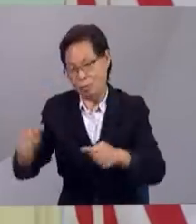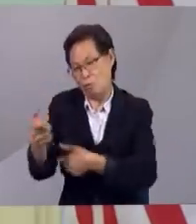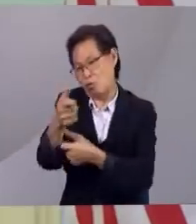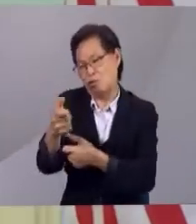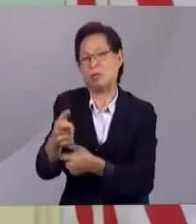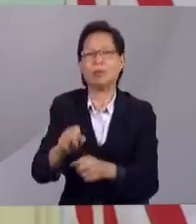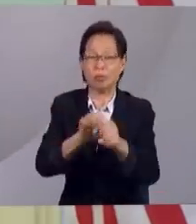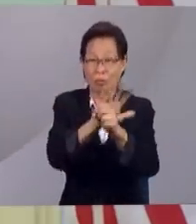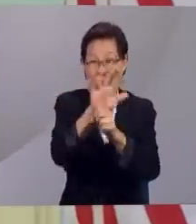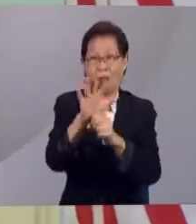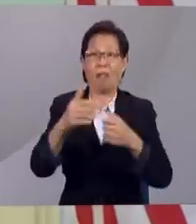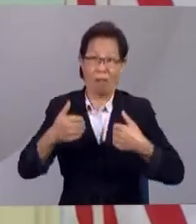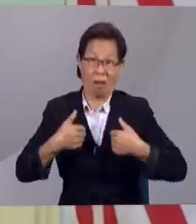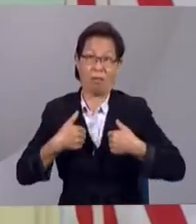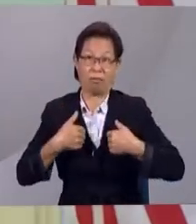COVID positif ini